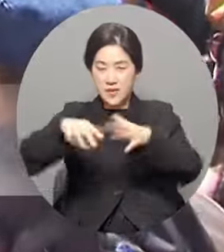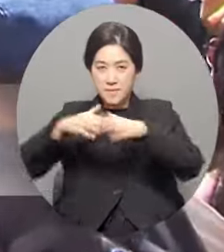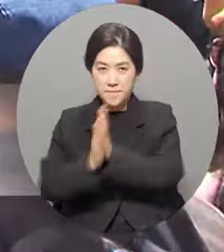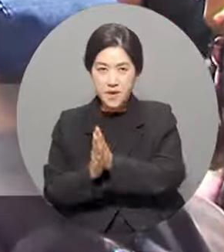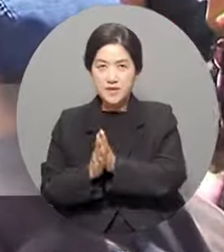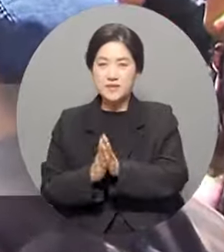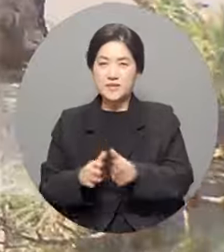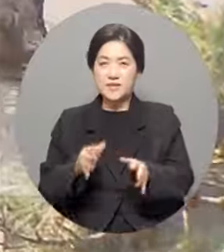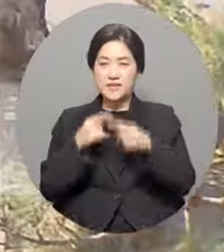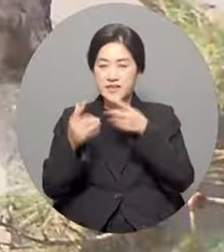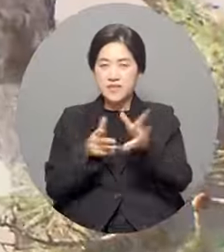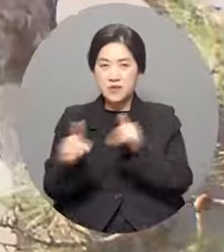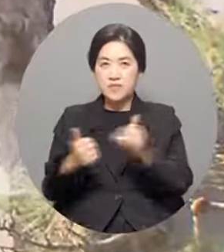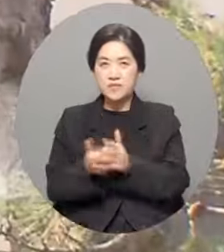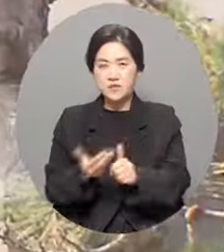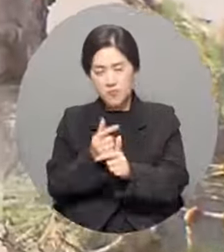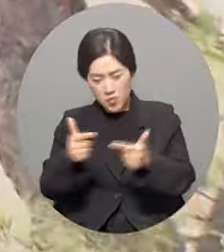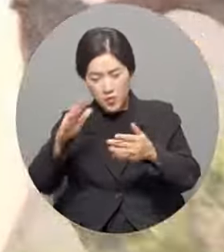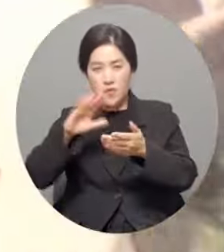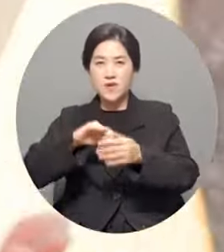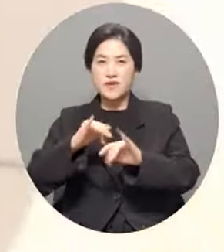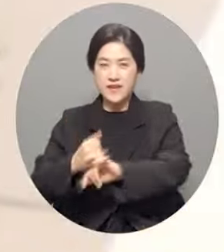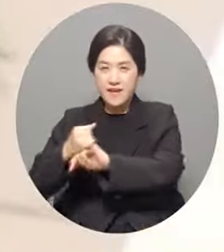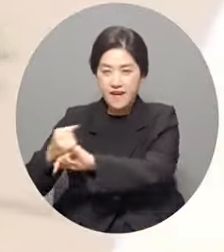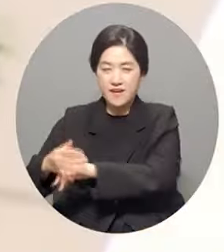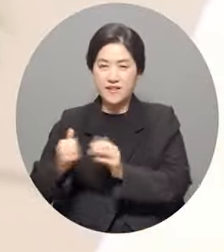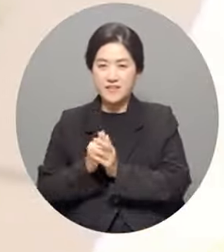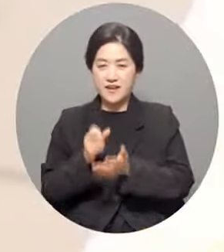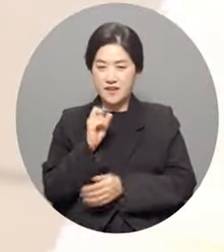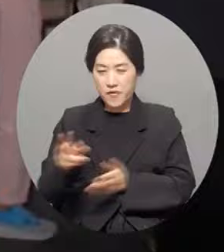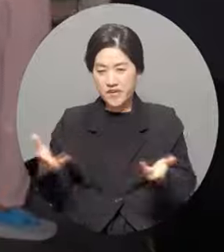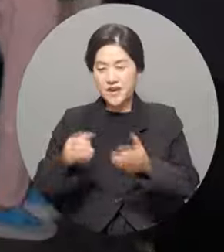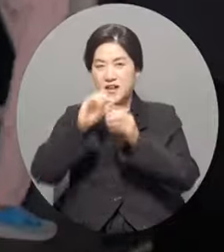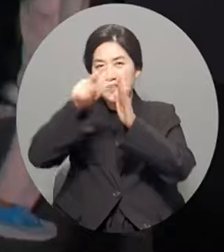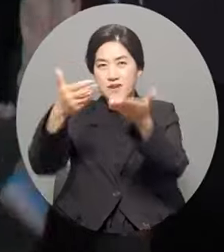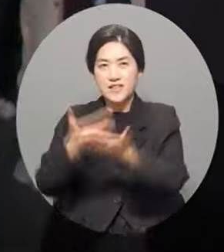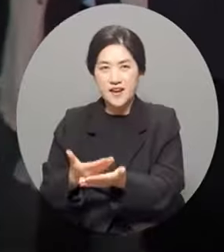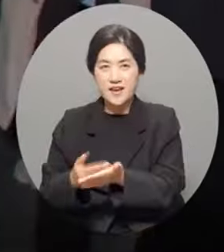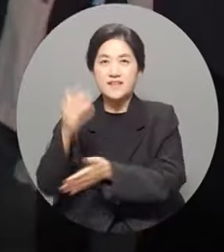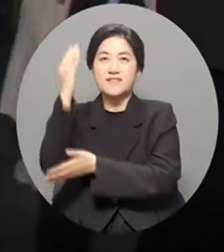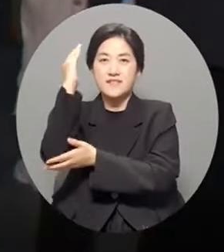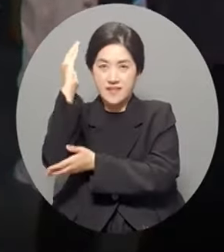공약을 강조하며 여당에 일할 기회를 달라고 했습니다.